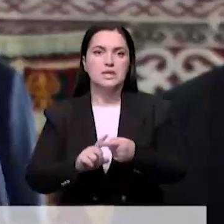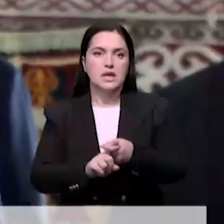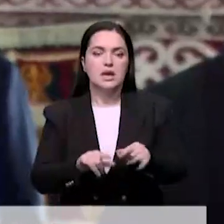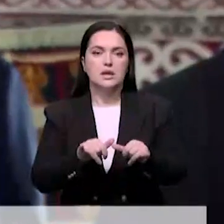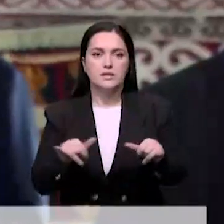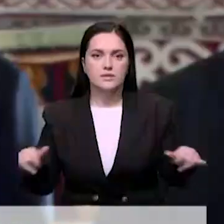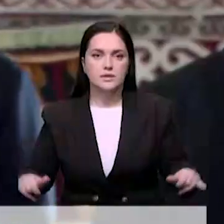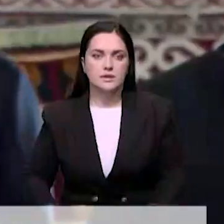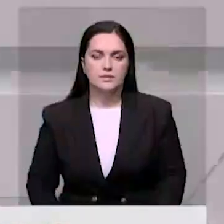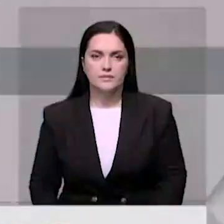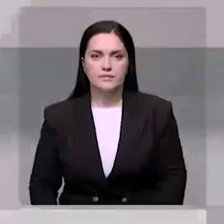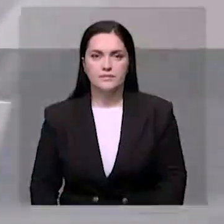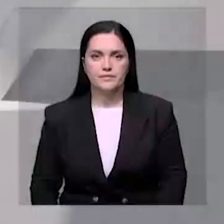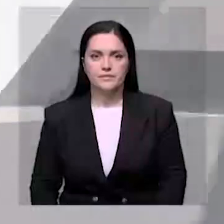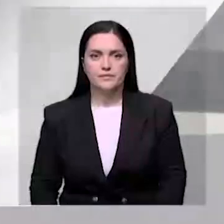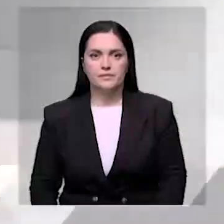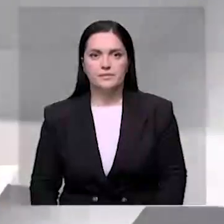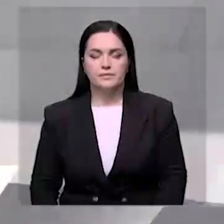развитие.